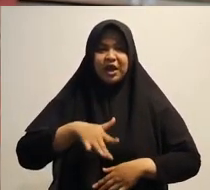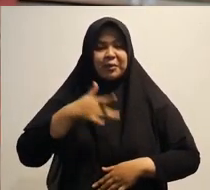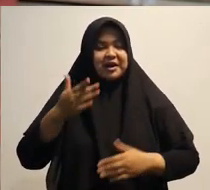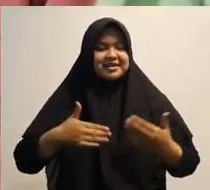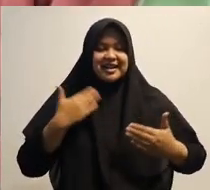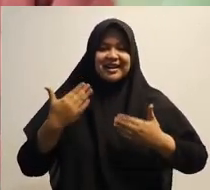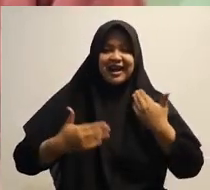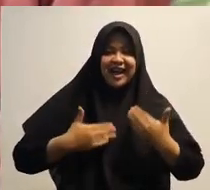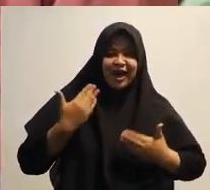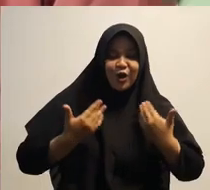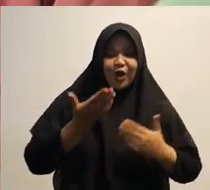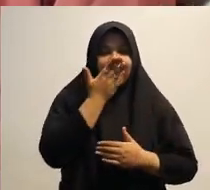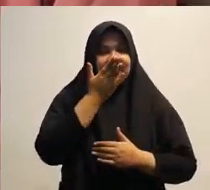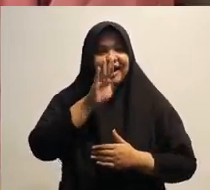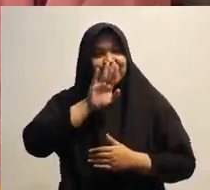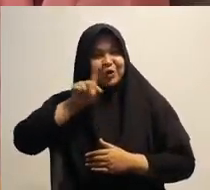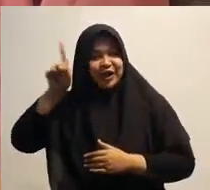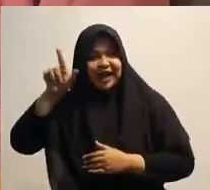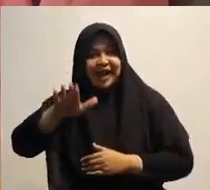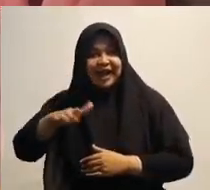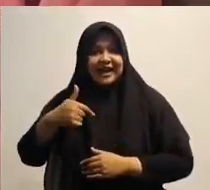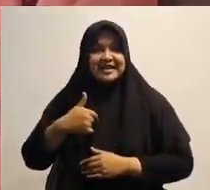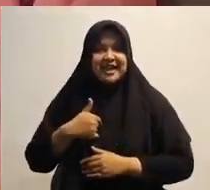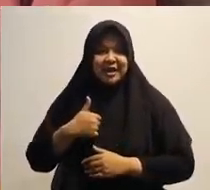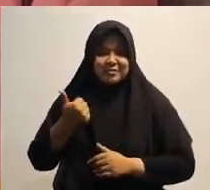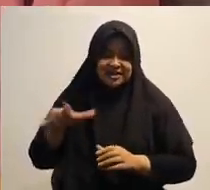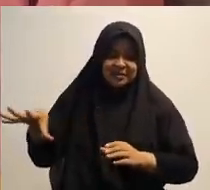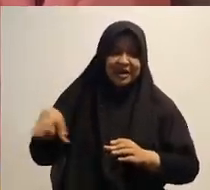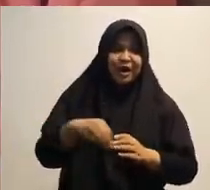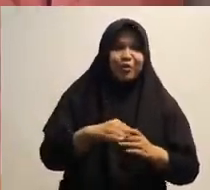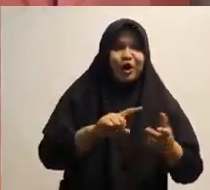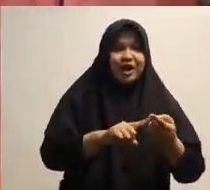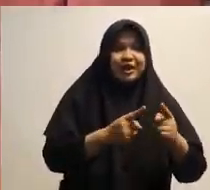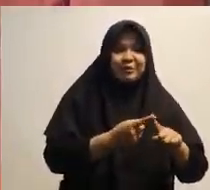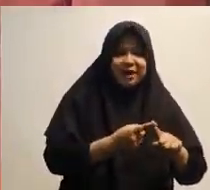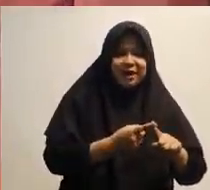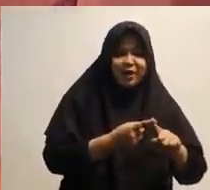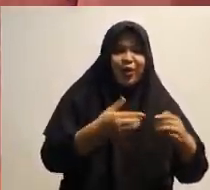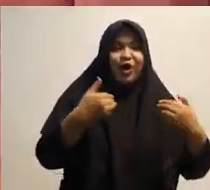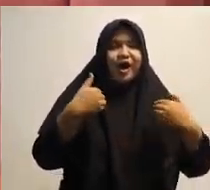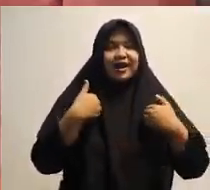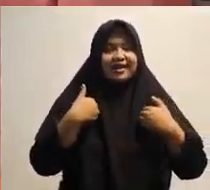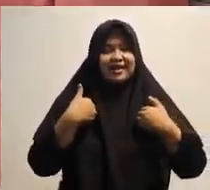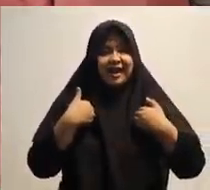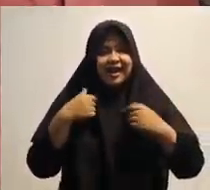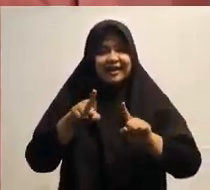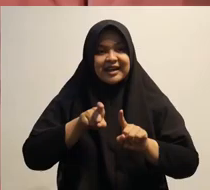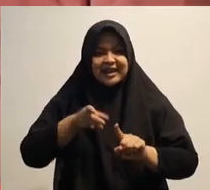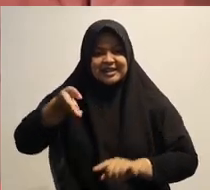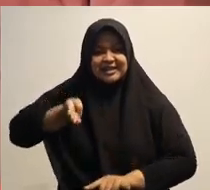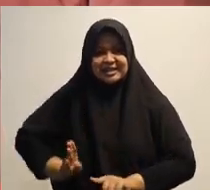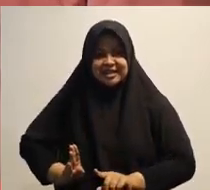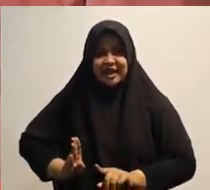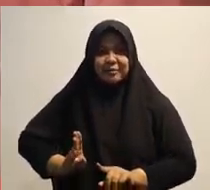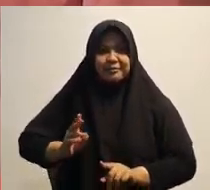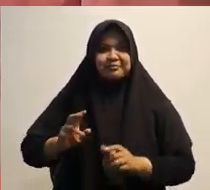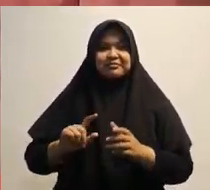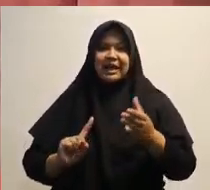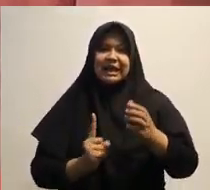ini. Saya juga merasa senang, saya alhamdulillah anak saya bisa bergabung dengan teman-teman itu karena